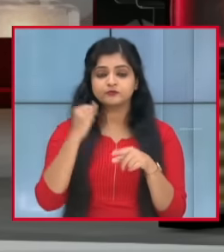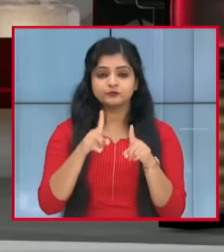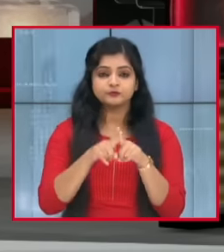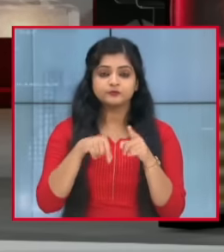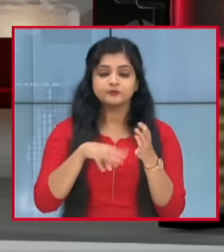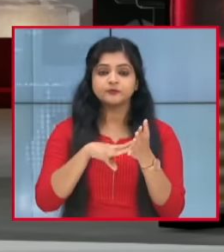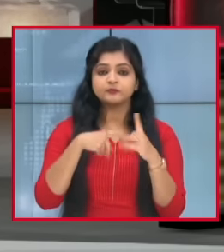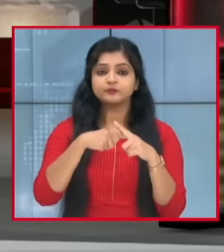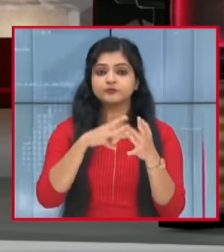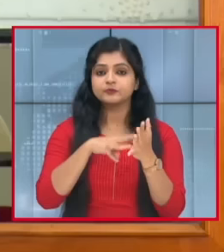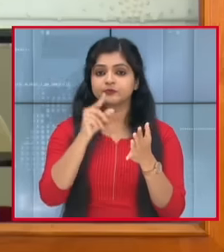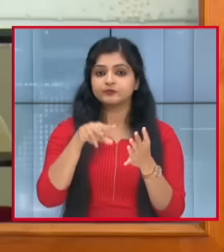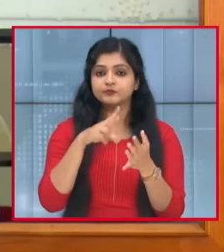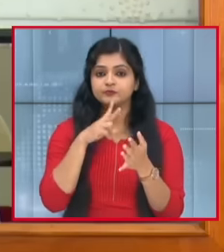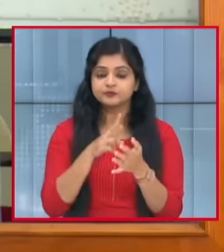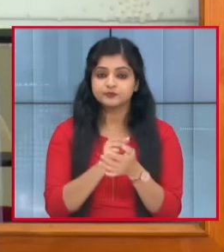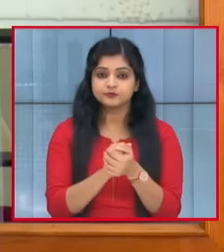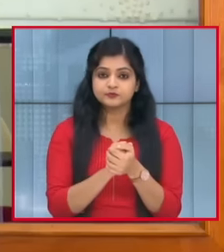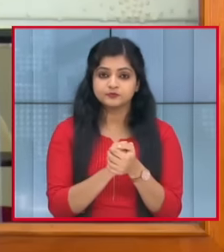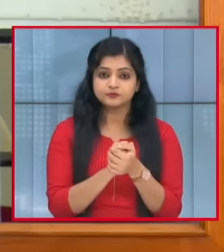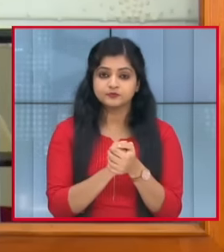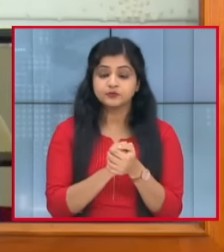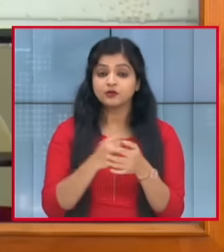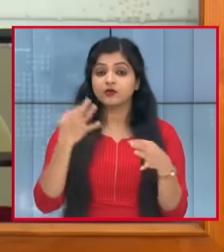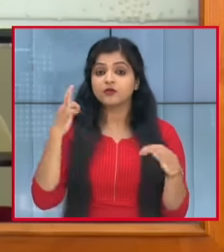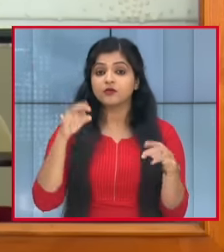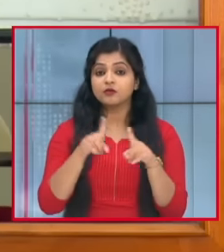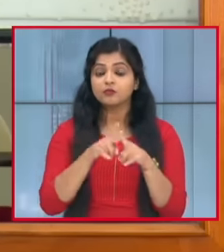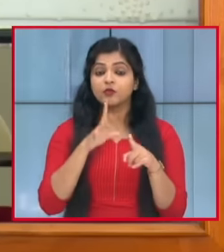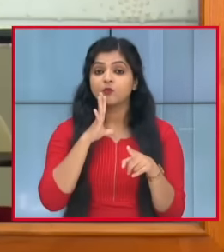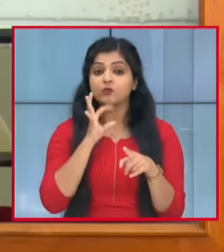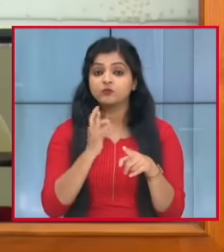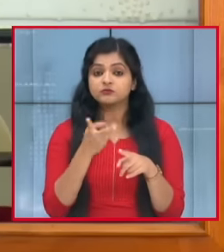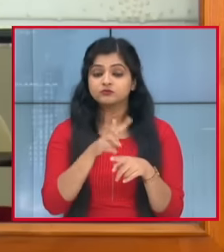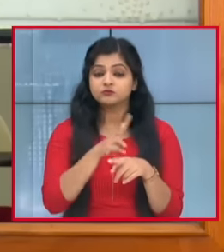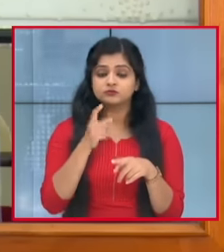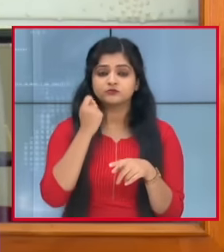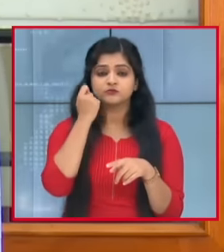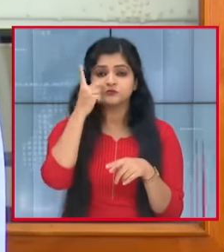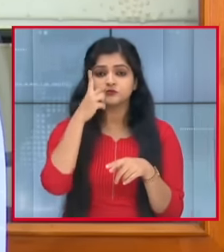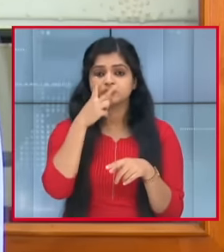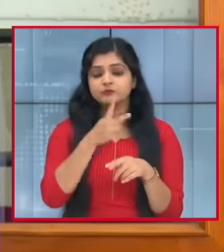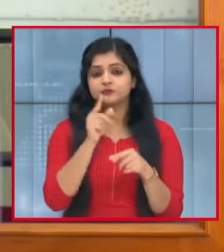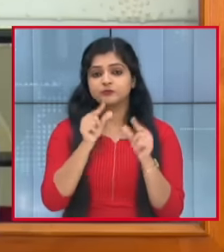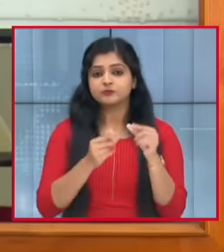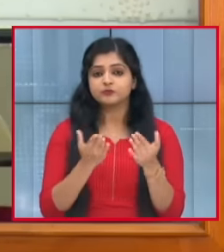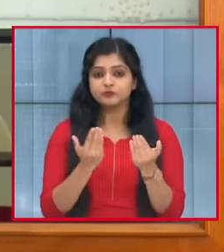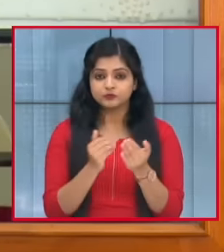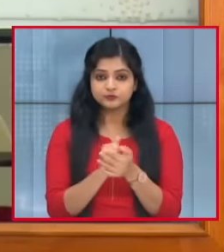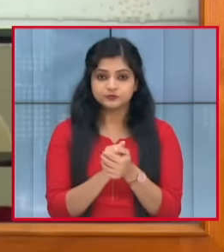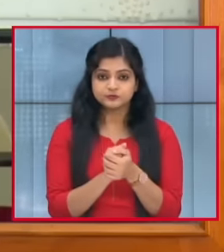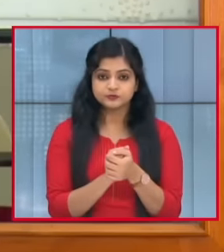മുനീർ പറഞ്ഞു. അപ്പം നാടകം ഏതാണ്, യാഥാർത്ഥ്യം ഏതാണ് എന്ന് തിരിച്ചറിയാൻ അവർക്ക് കഴിയും.